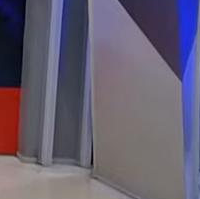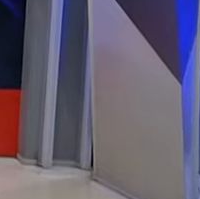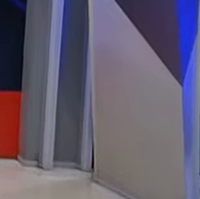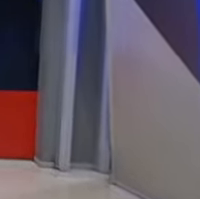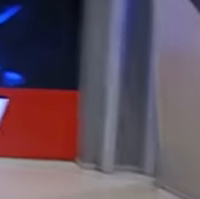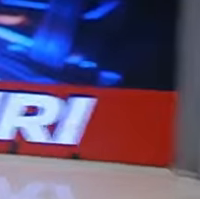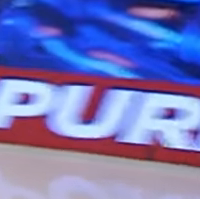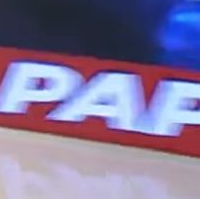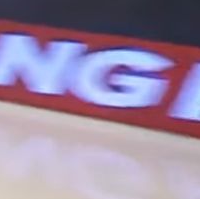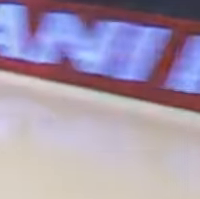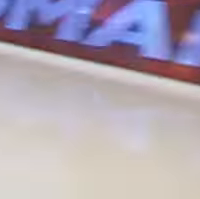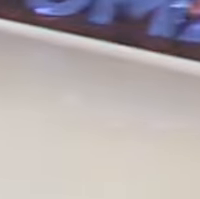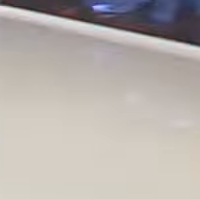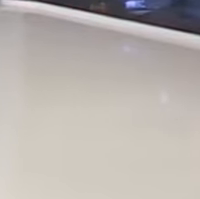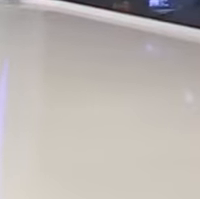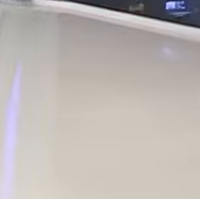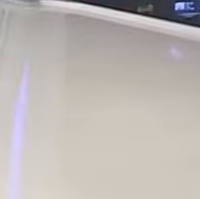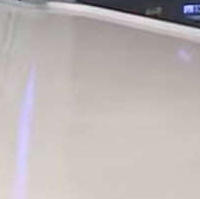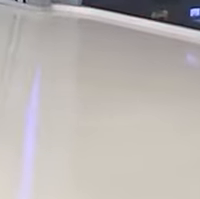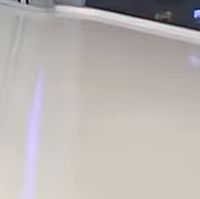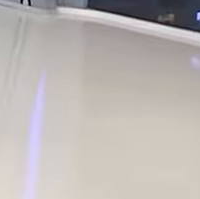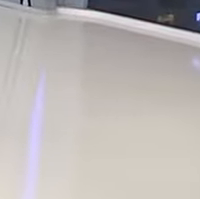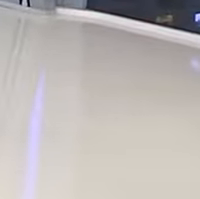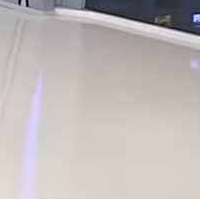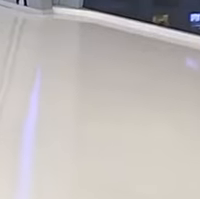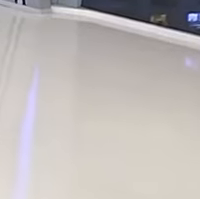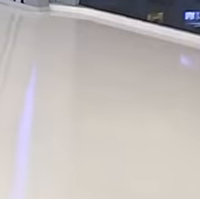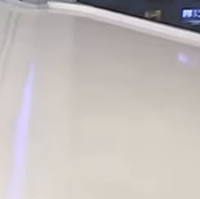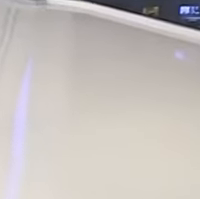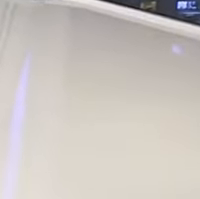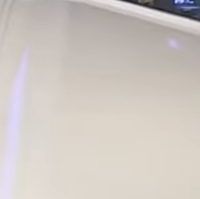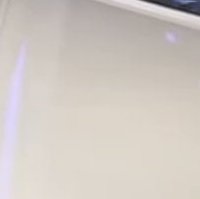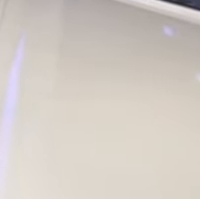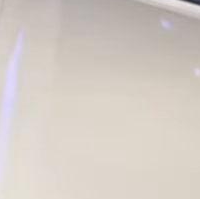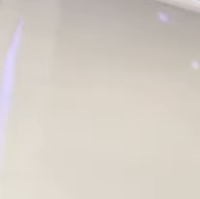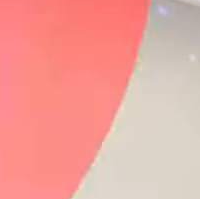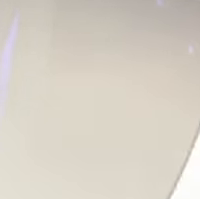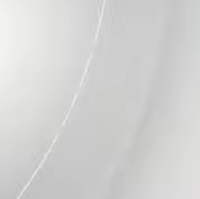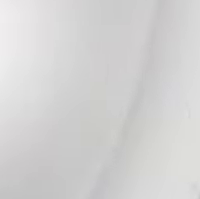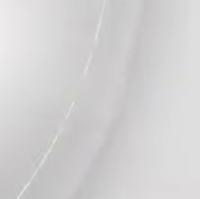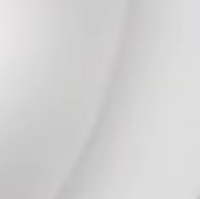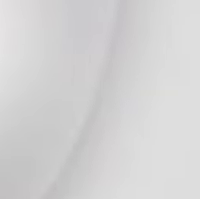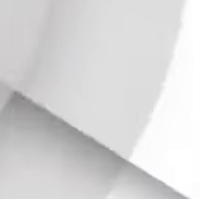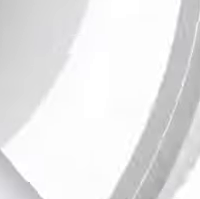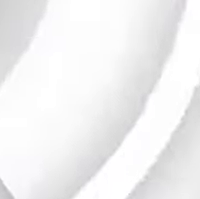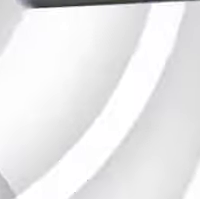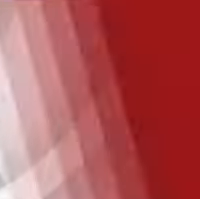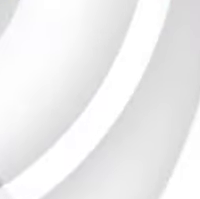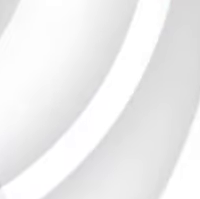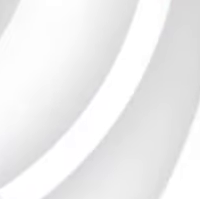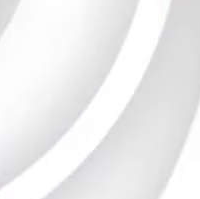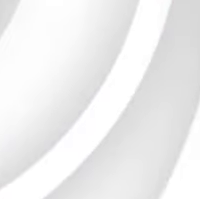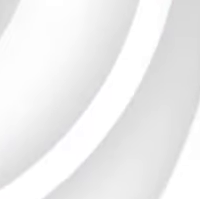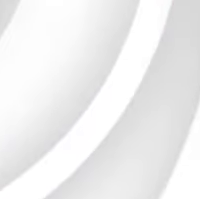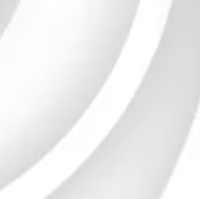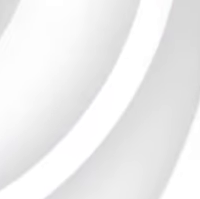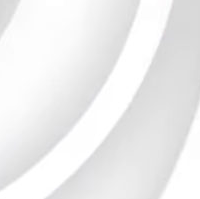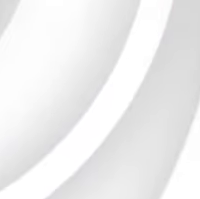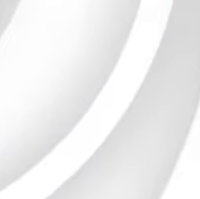papuri. Yan at iba pang balita sa pagbabalik ng TV